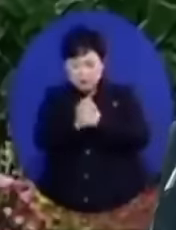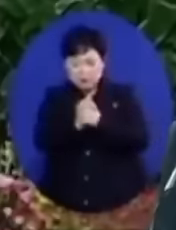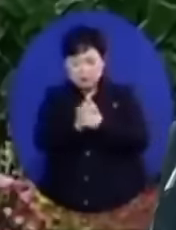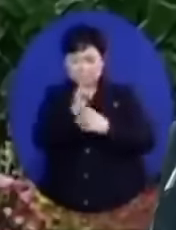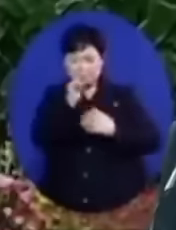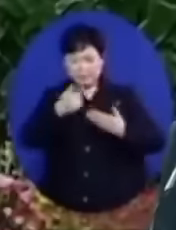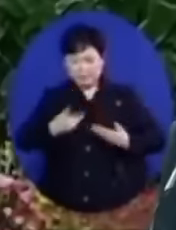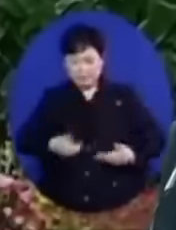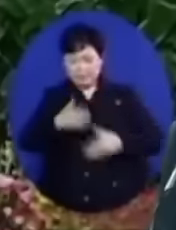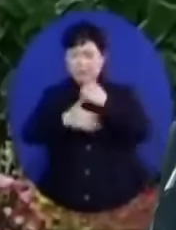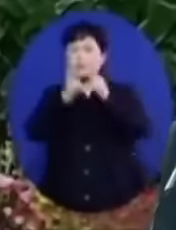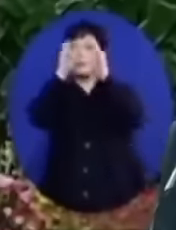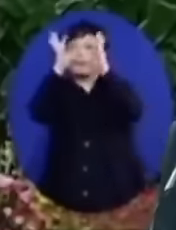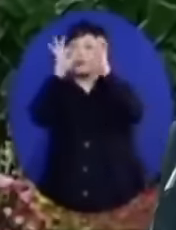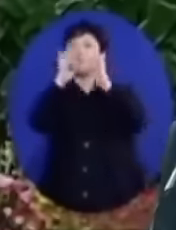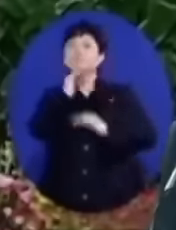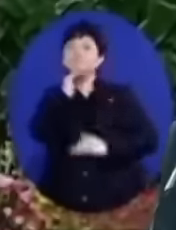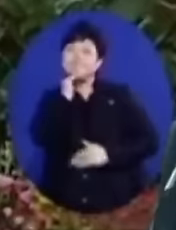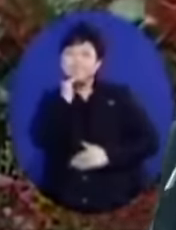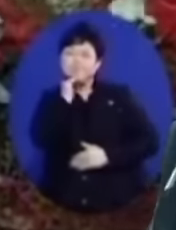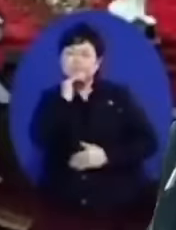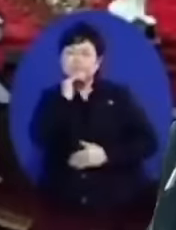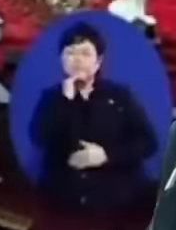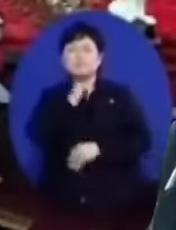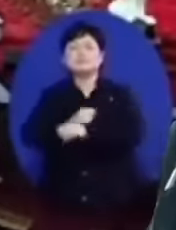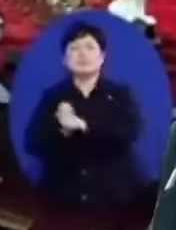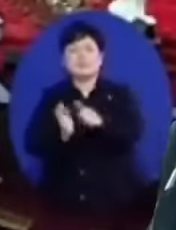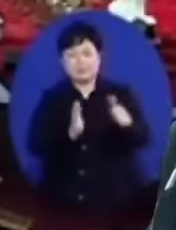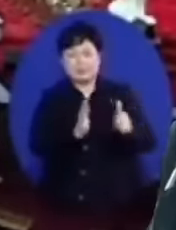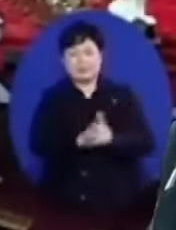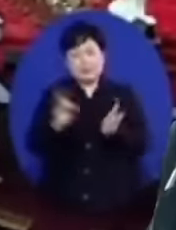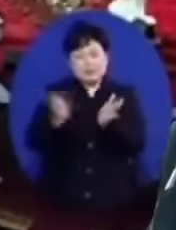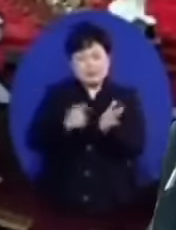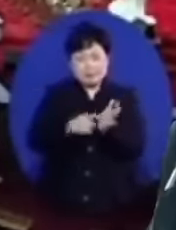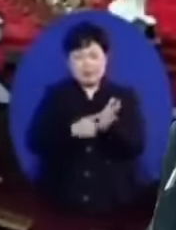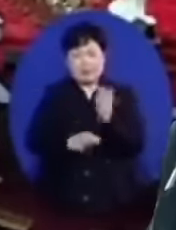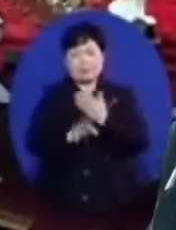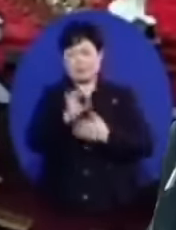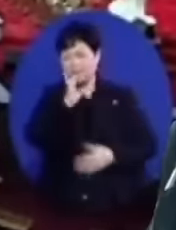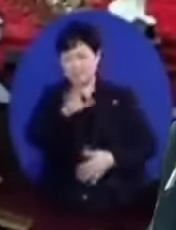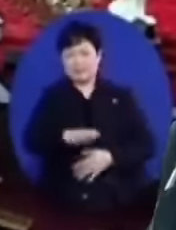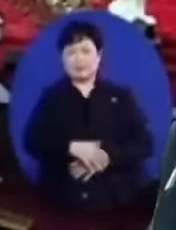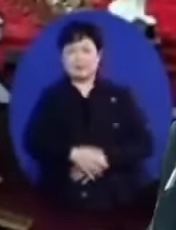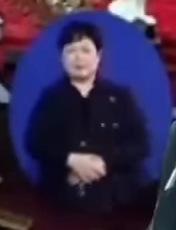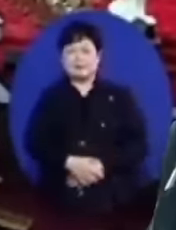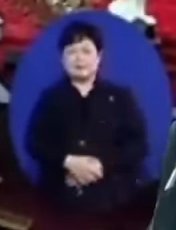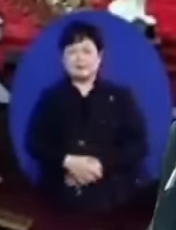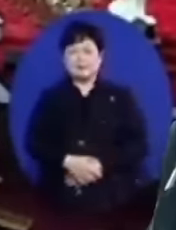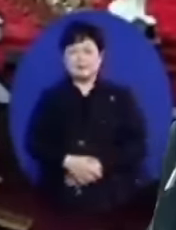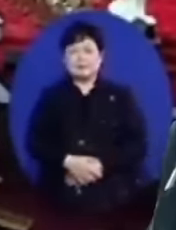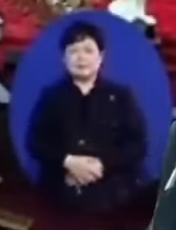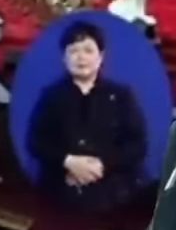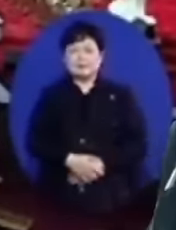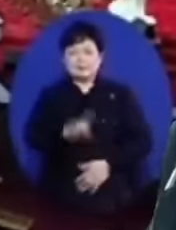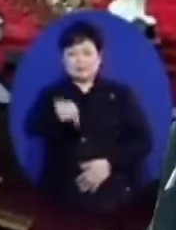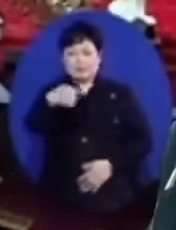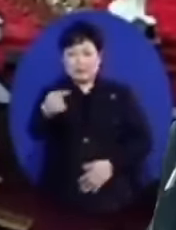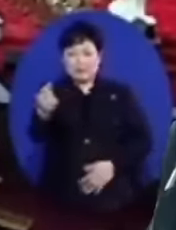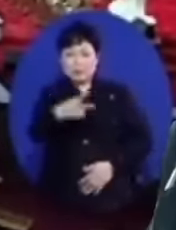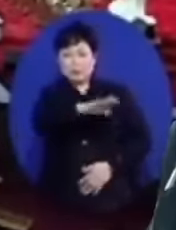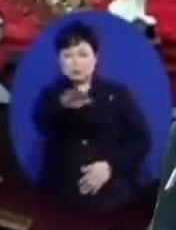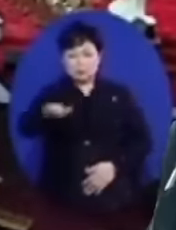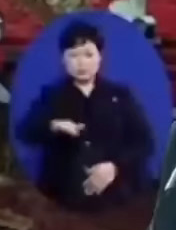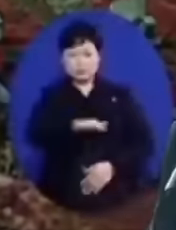하나님을 바라보고 기다리는 우리들이 되어야 되는 것입니다. 급하게 시도하면 안 되는 것입니다. 그 다음 또 왜